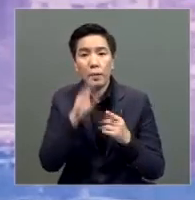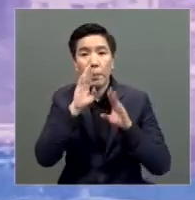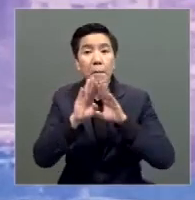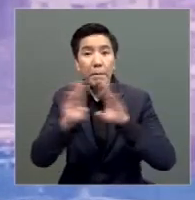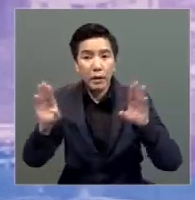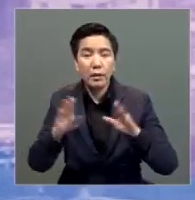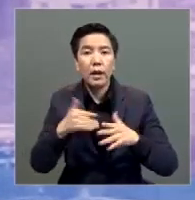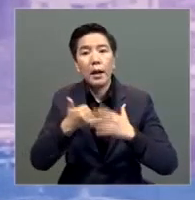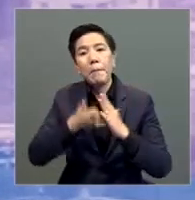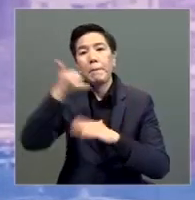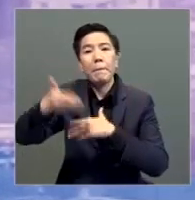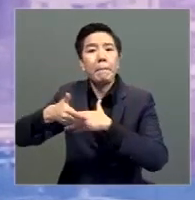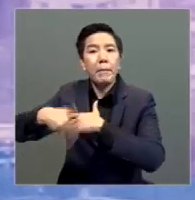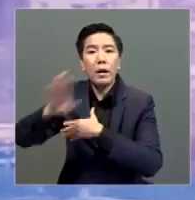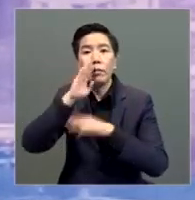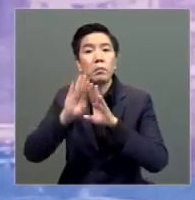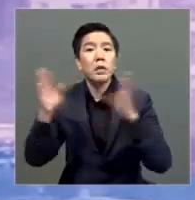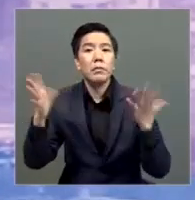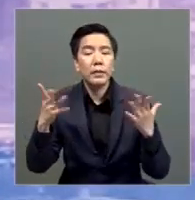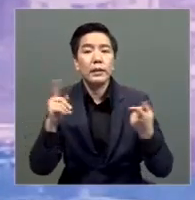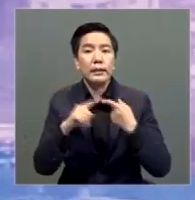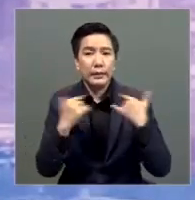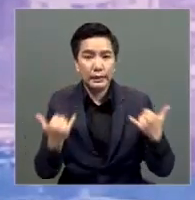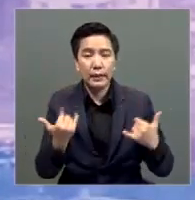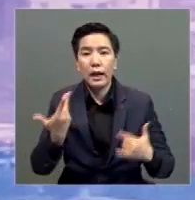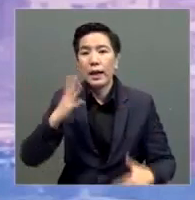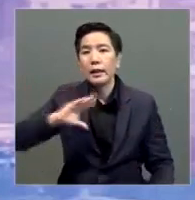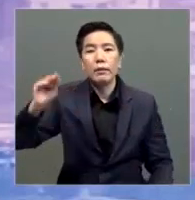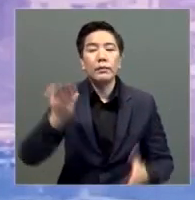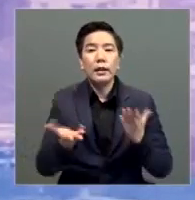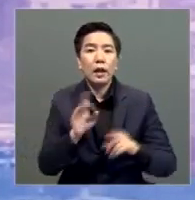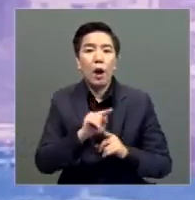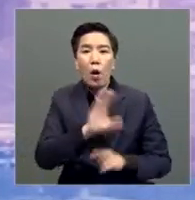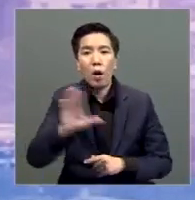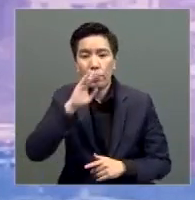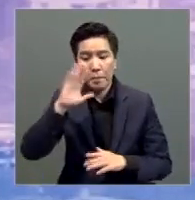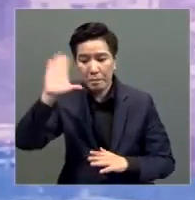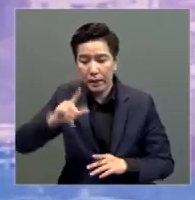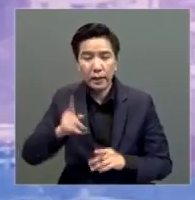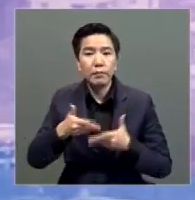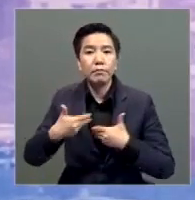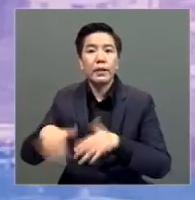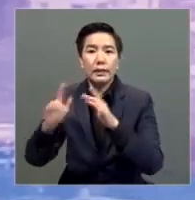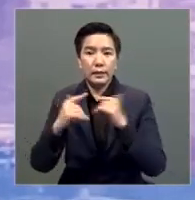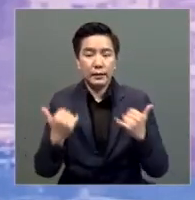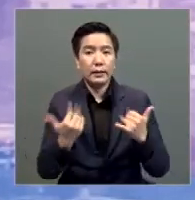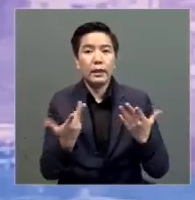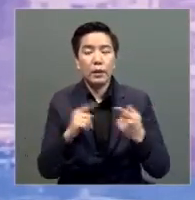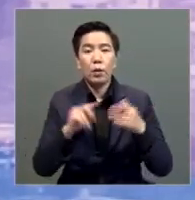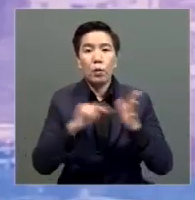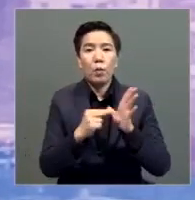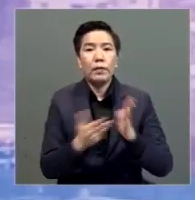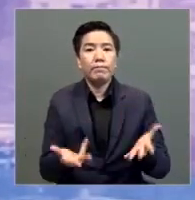ก็ข้ามประเทศไปถ้าด่านไม่เปิดท่านก็กลับไปที่ไหนก็แล้วแต่ท่านมาจากทางไหนท่านก็ไปทางนั้นความหมาย